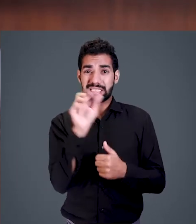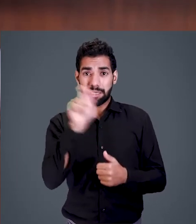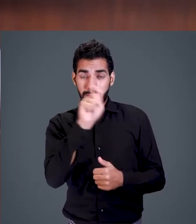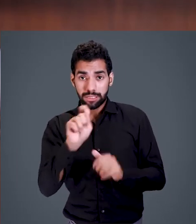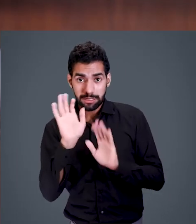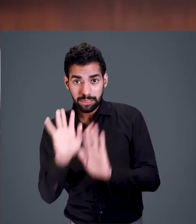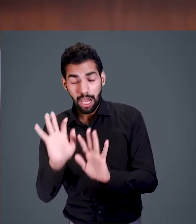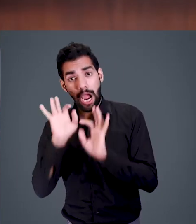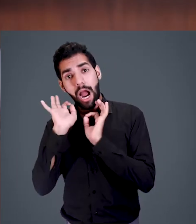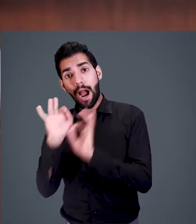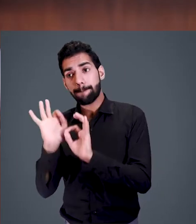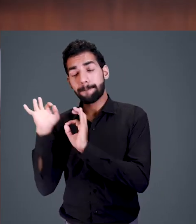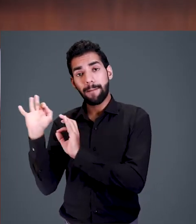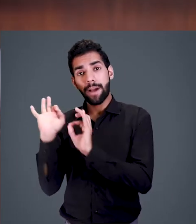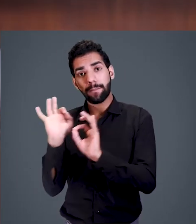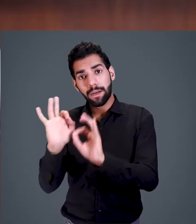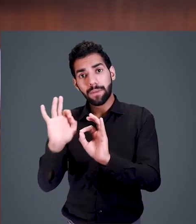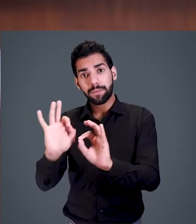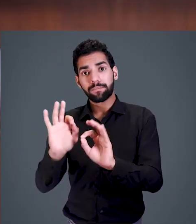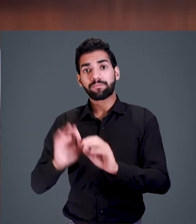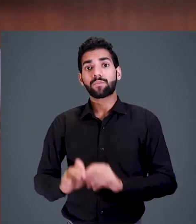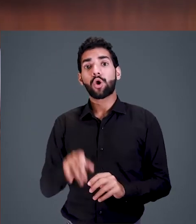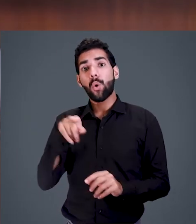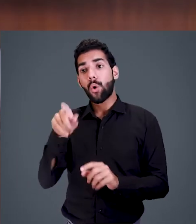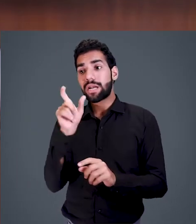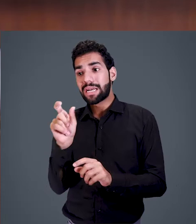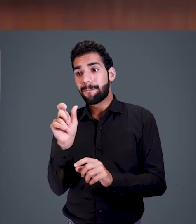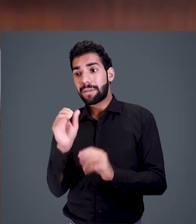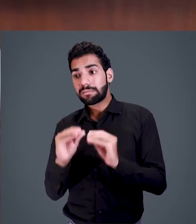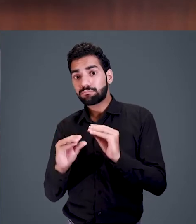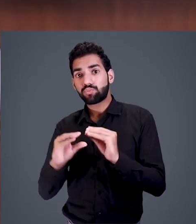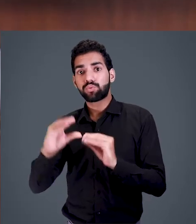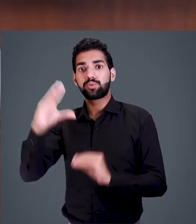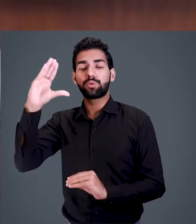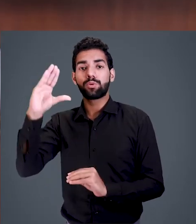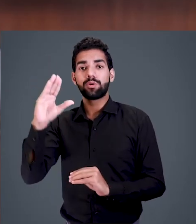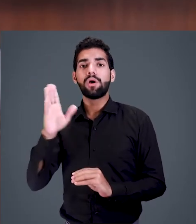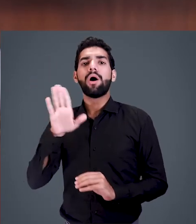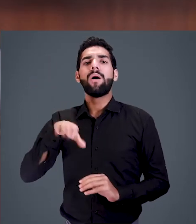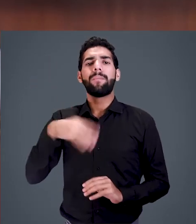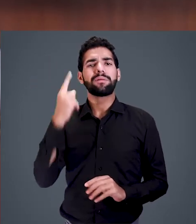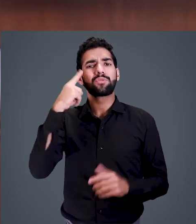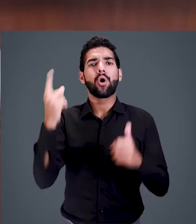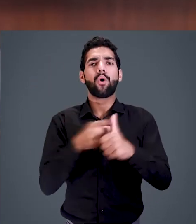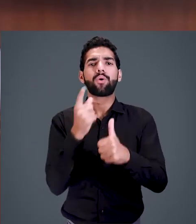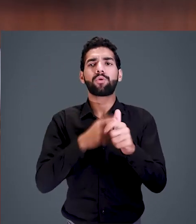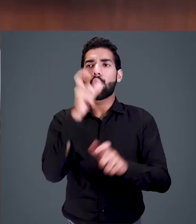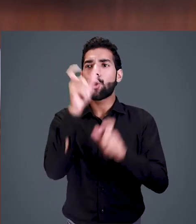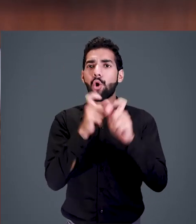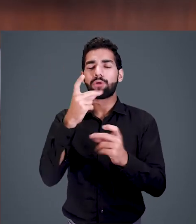6% ہے انویسٹمنٹ، گورنمنٹ ایکسپینڈیچر اور نیٹ ایکسپورٹس کا، اگر ہم اس نمبر کو انکریز کر دیں تو